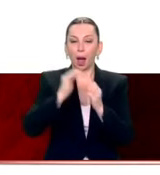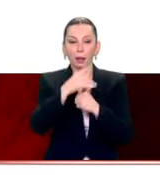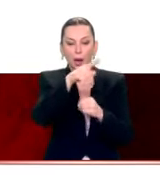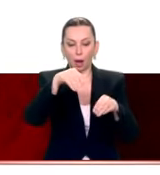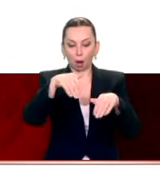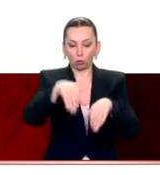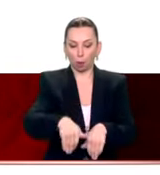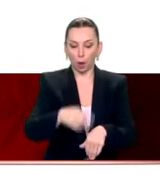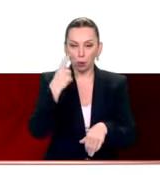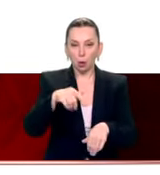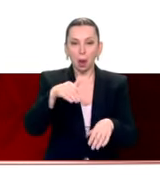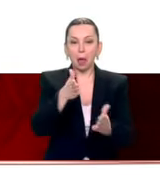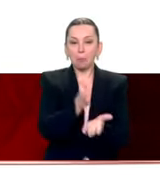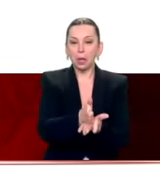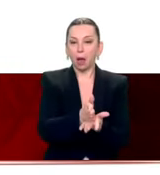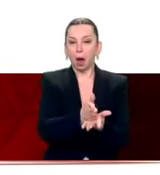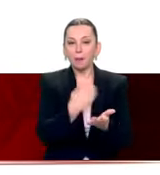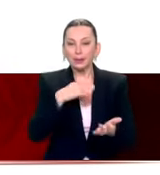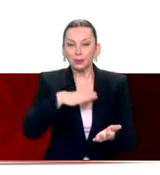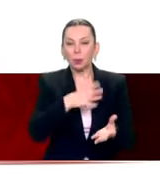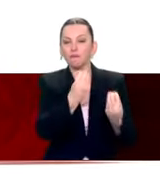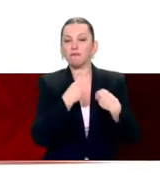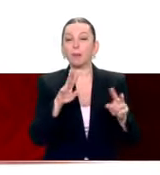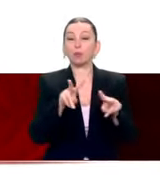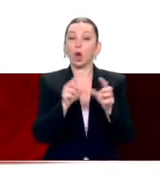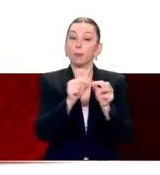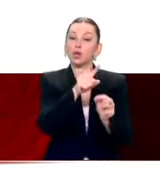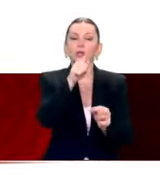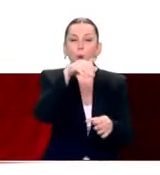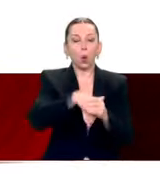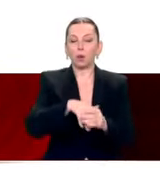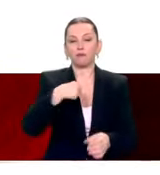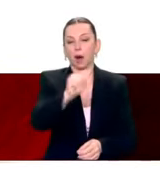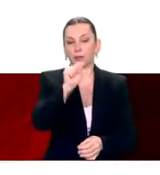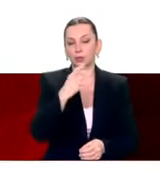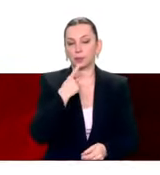defnetmek istediğimizde mezar yeri bile vermemişti Muhittin Böcek. Size oy moy yok dedi.